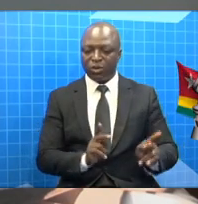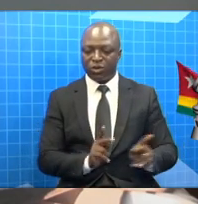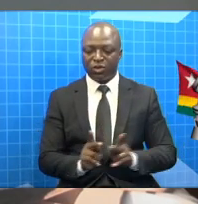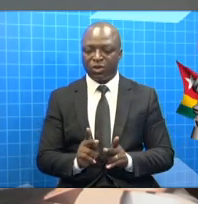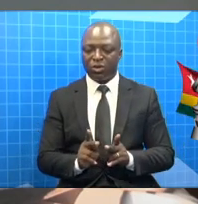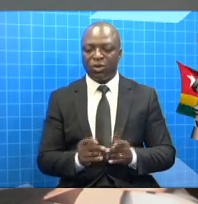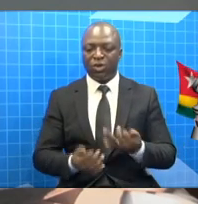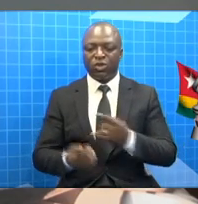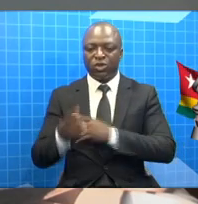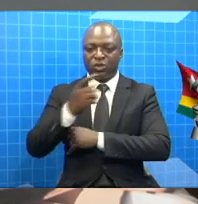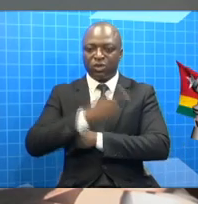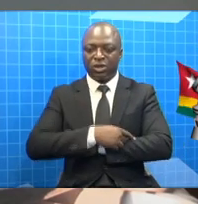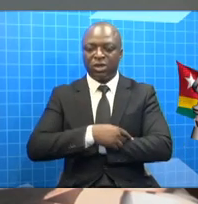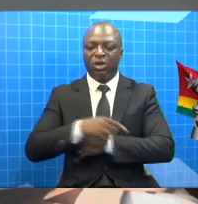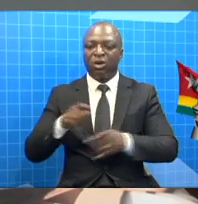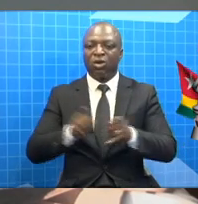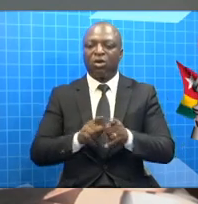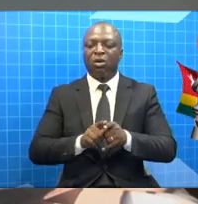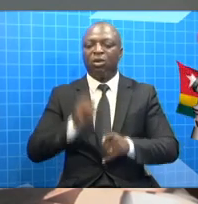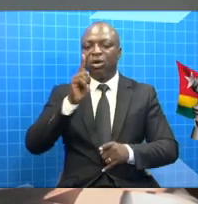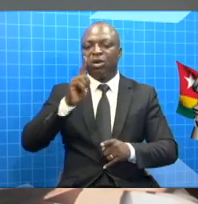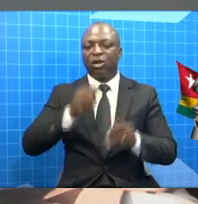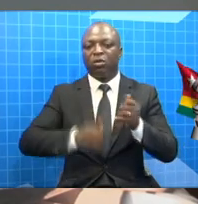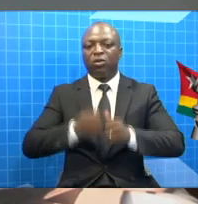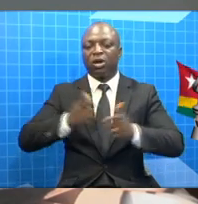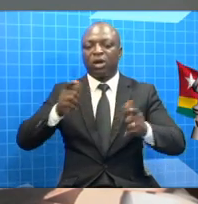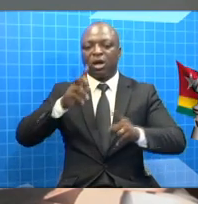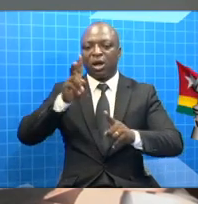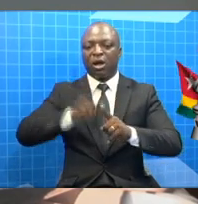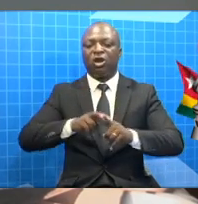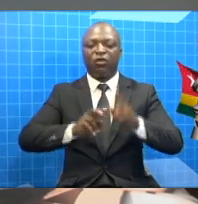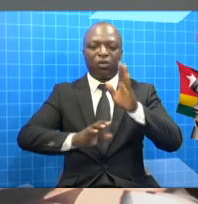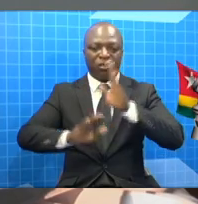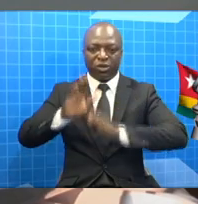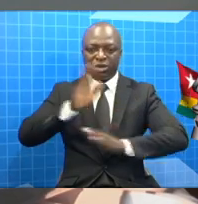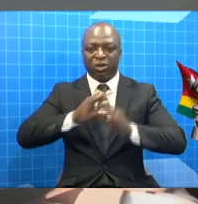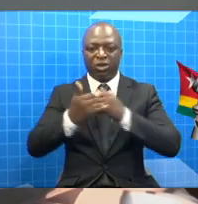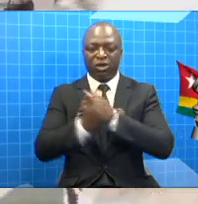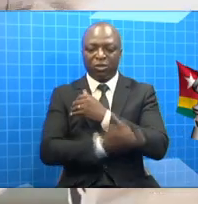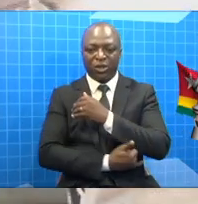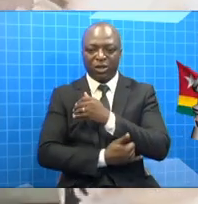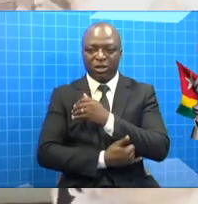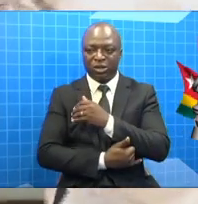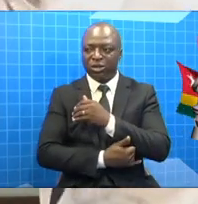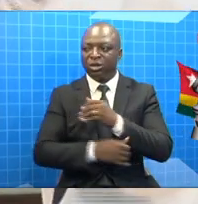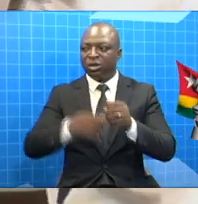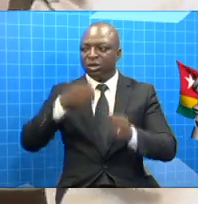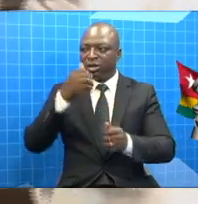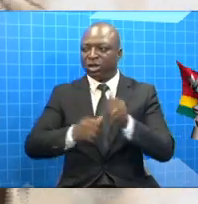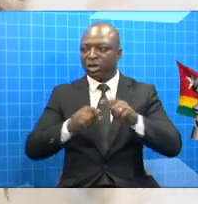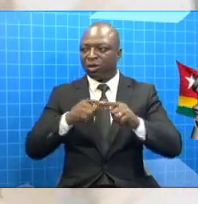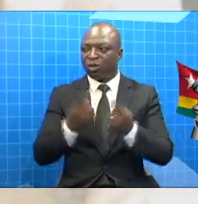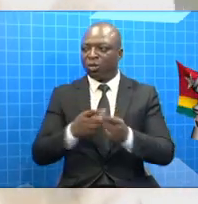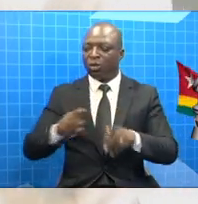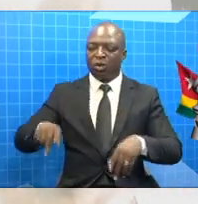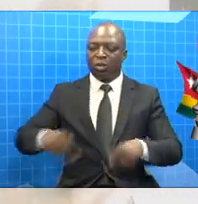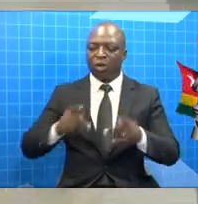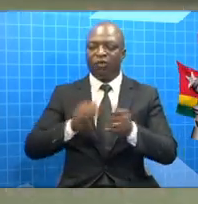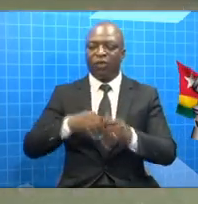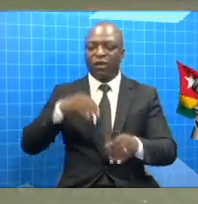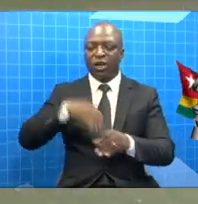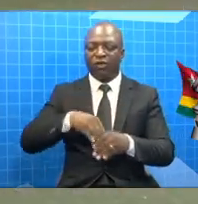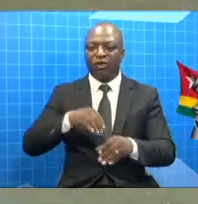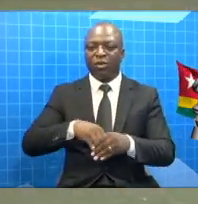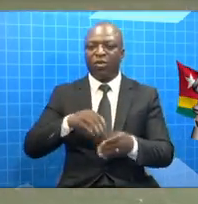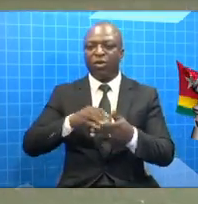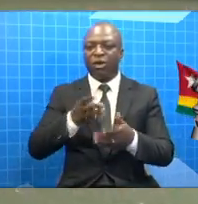aujourd'hui comme l'un des plus grands rendez-vous culturels de notre pays. Chaque troupe repart avec une enveloppe